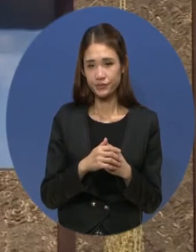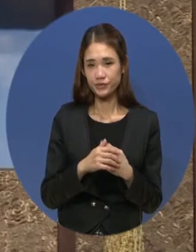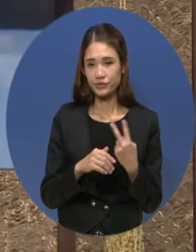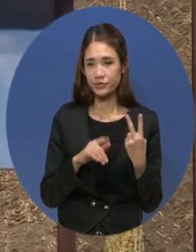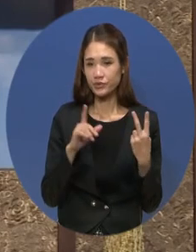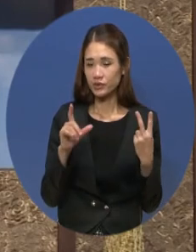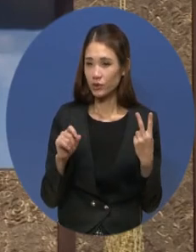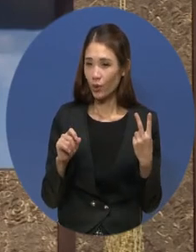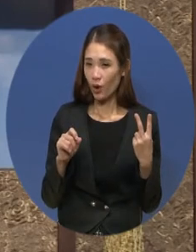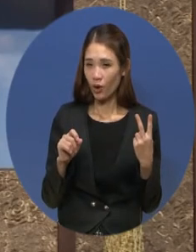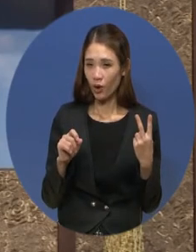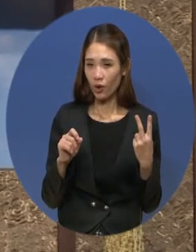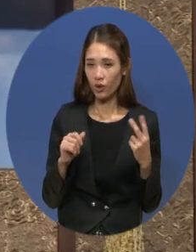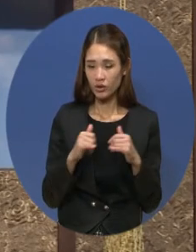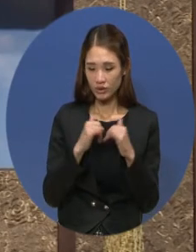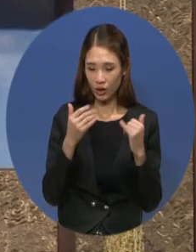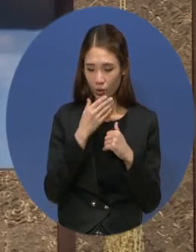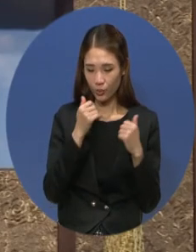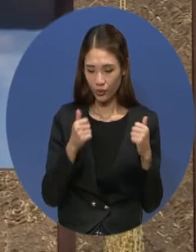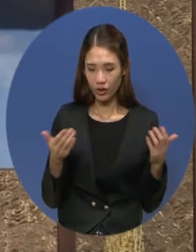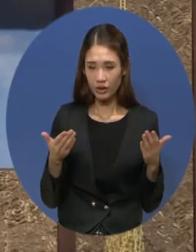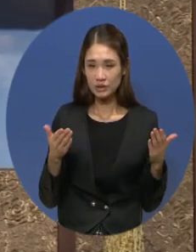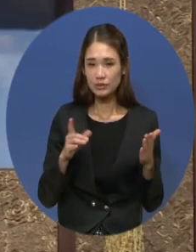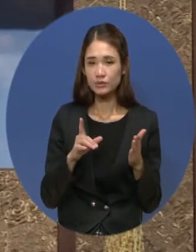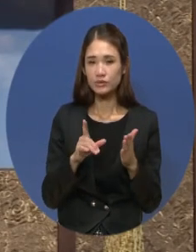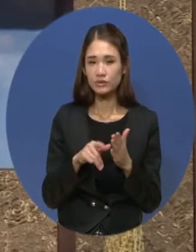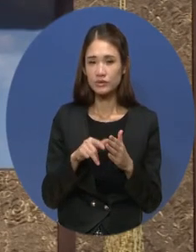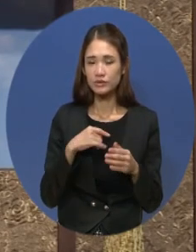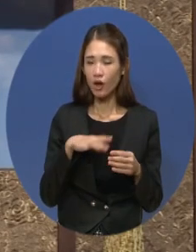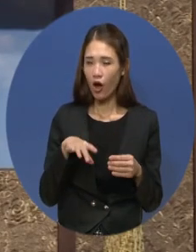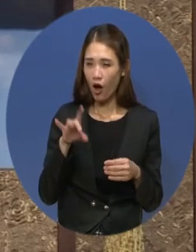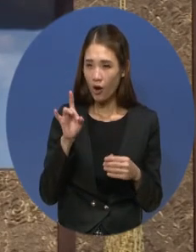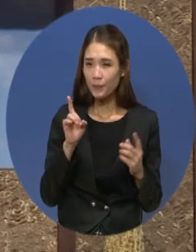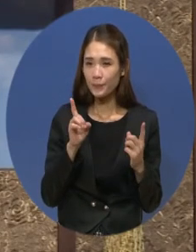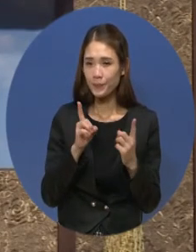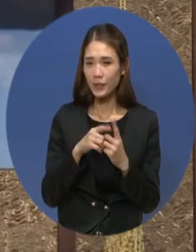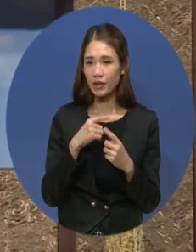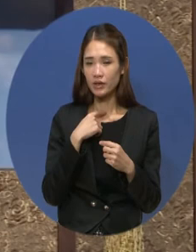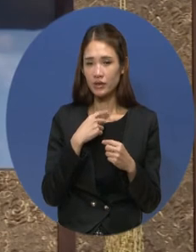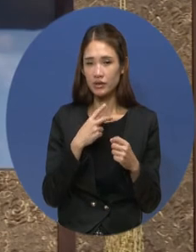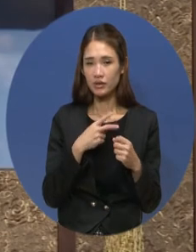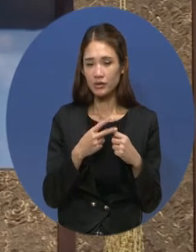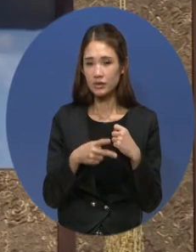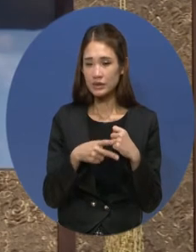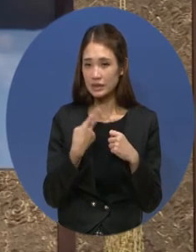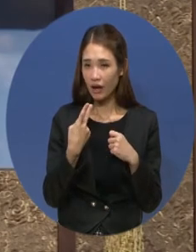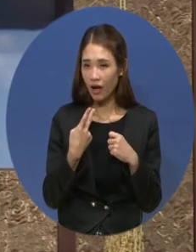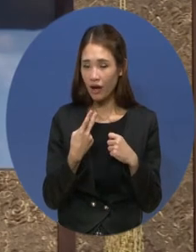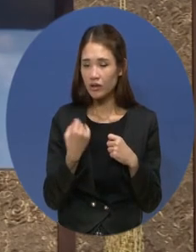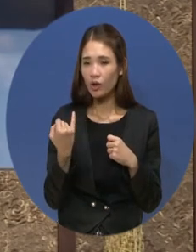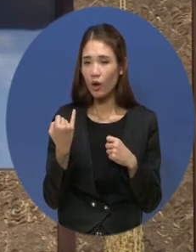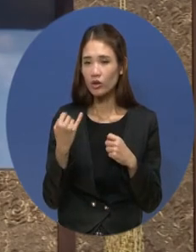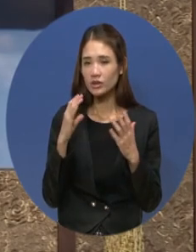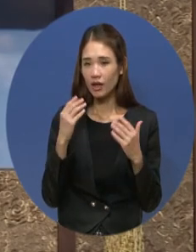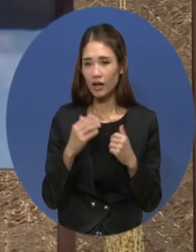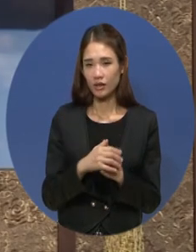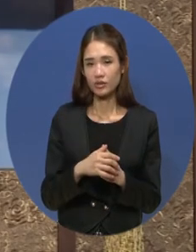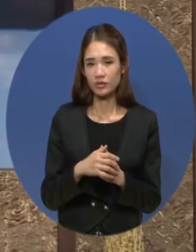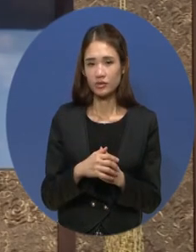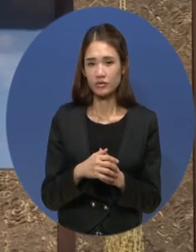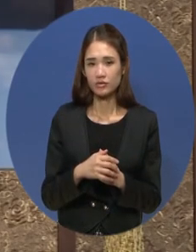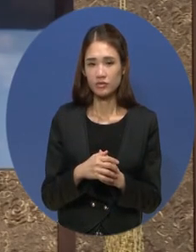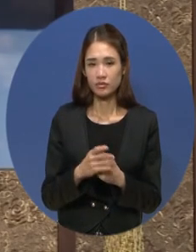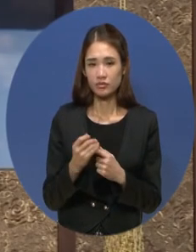에서 사회 복사로 근무를 할 때 처음 만났던 초등학교 2학년 여자아이가 있었어요 이게 그 아이는